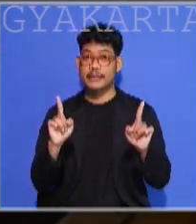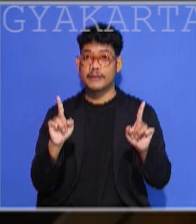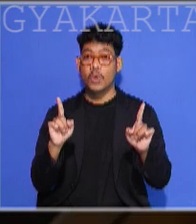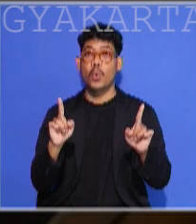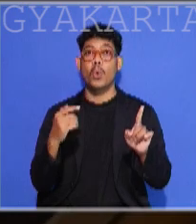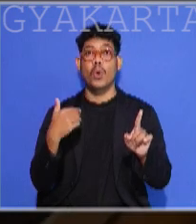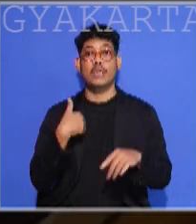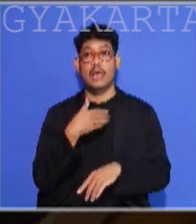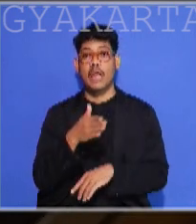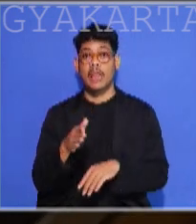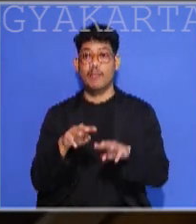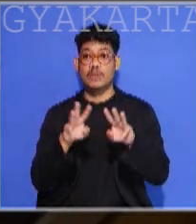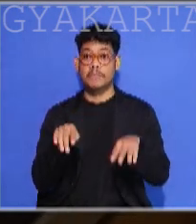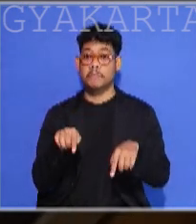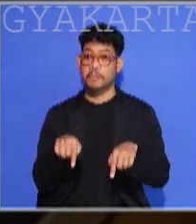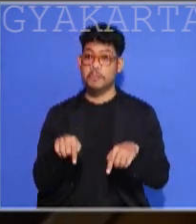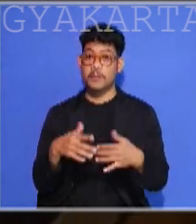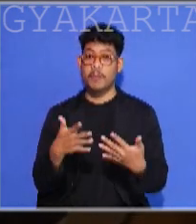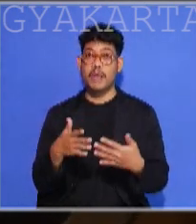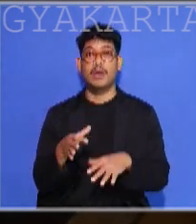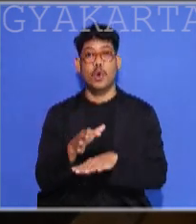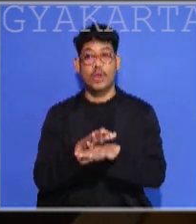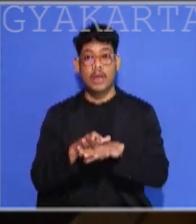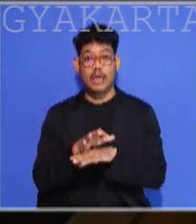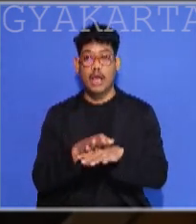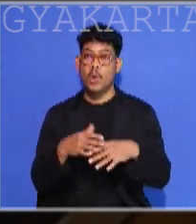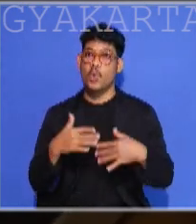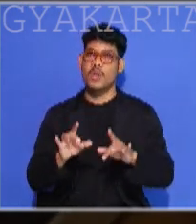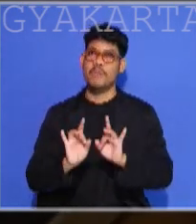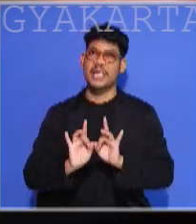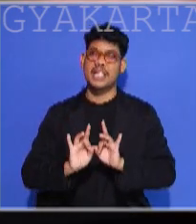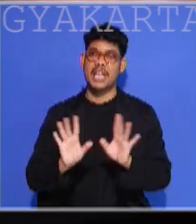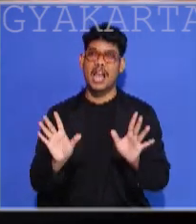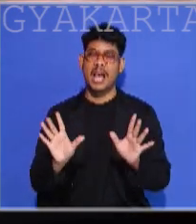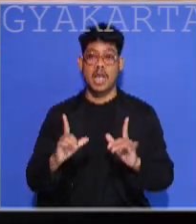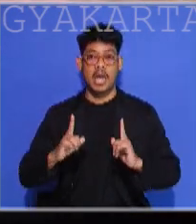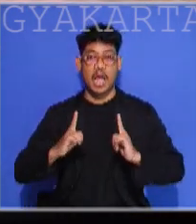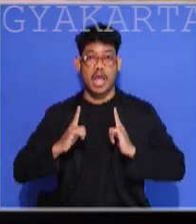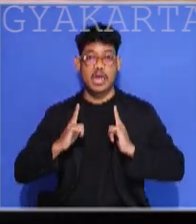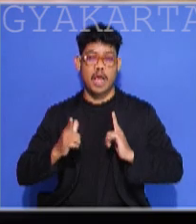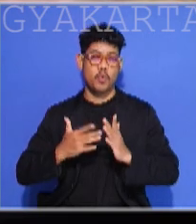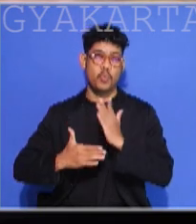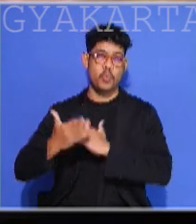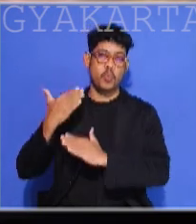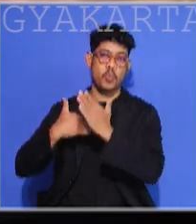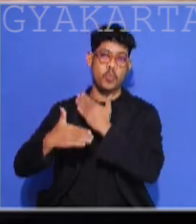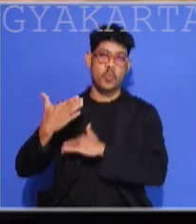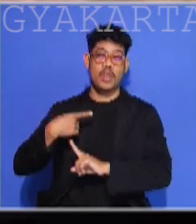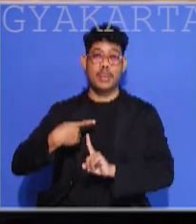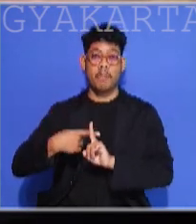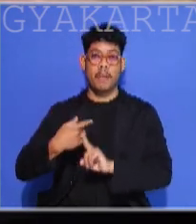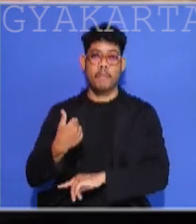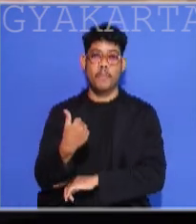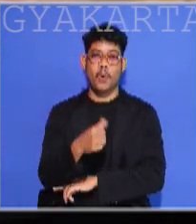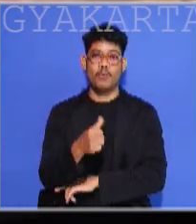Inc Museum Kota ged memadukan kekayaan sejarah dengan sentuhan modern museum ini